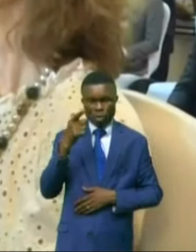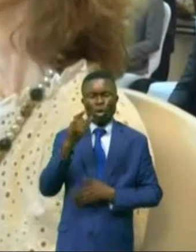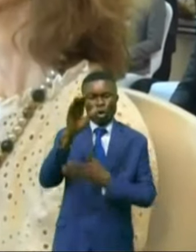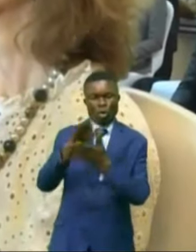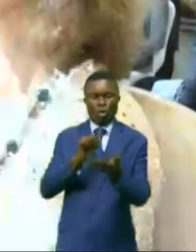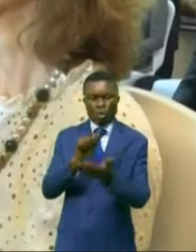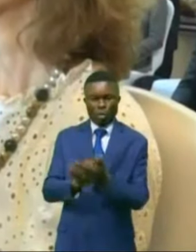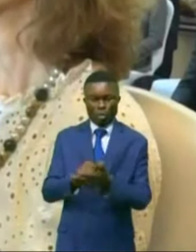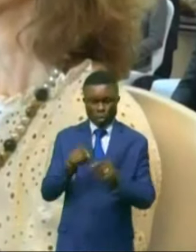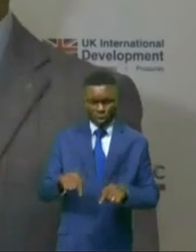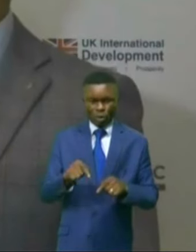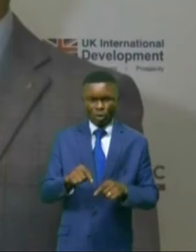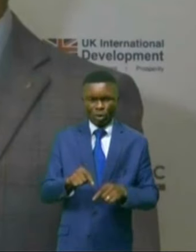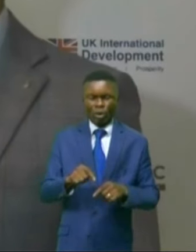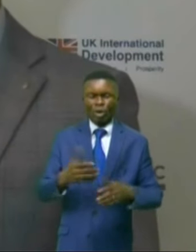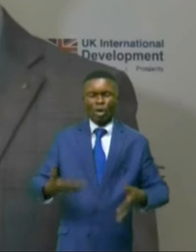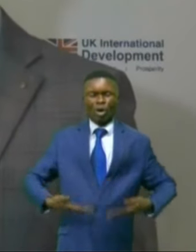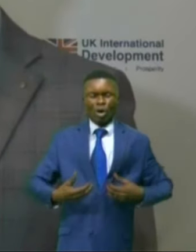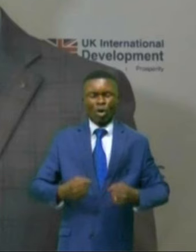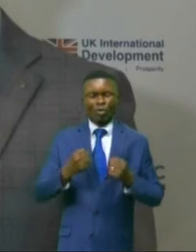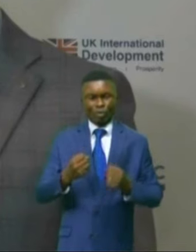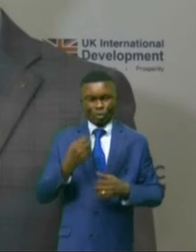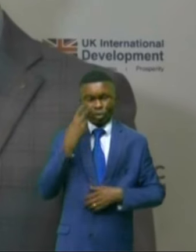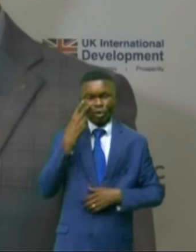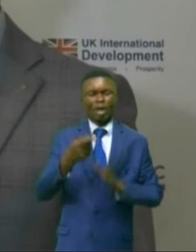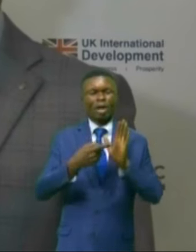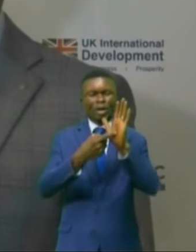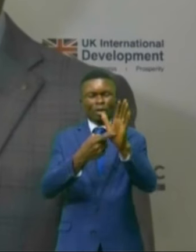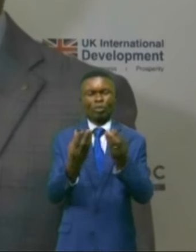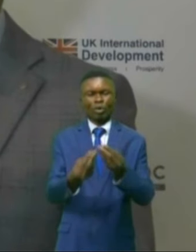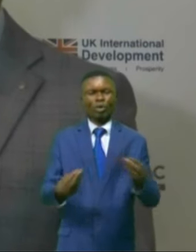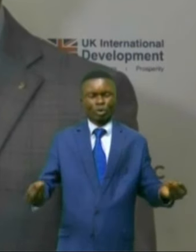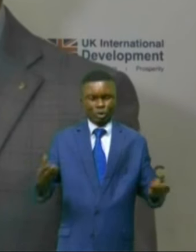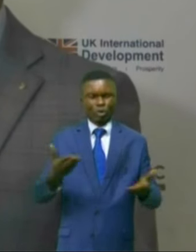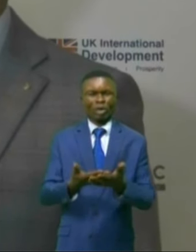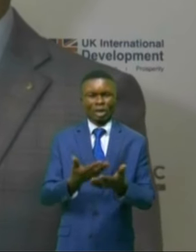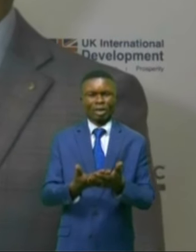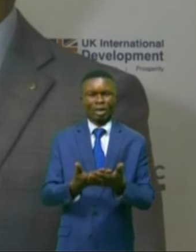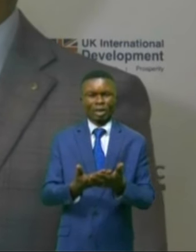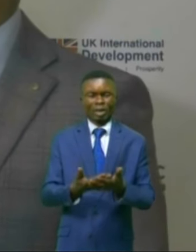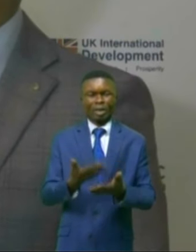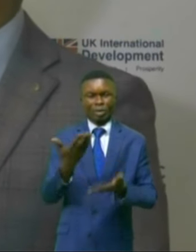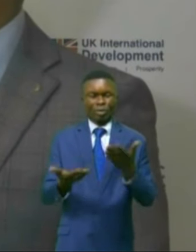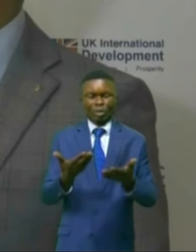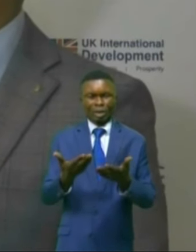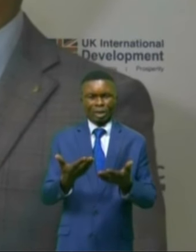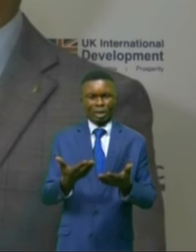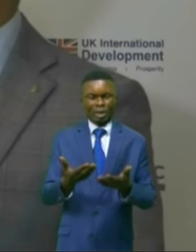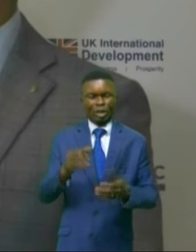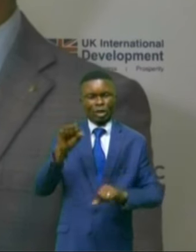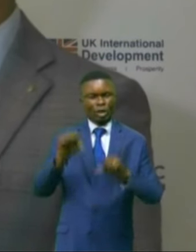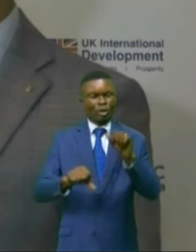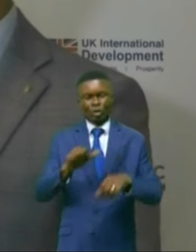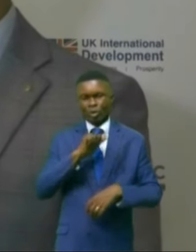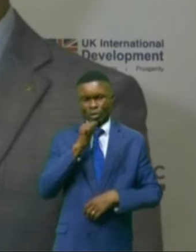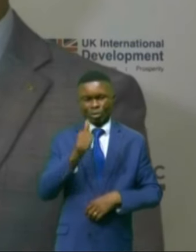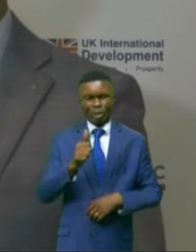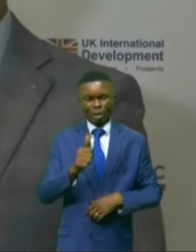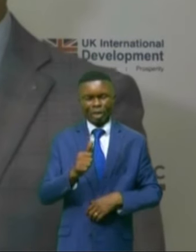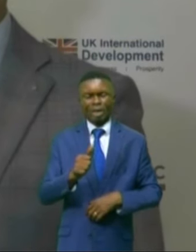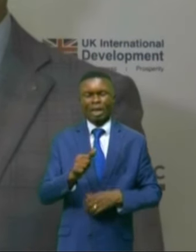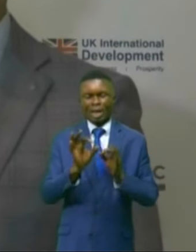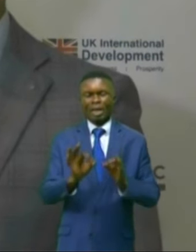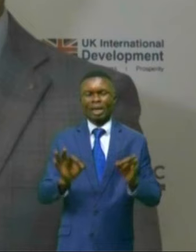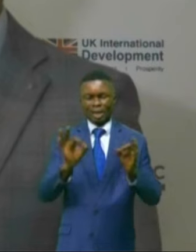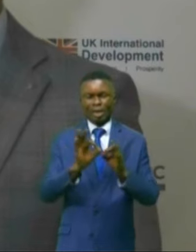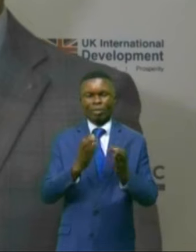Aujourd'hui, nous sommes extrêmement honorés de pouvoir présenter des résultats qui sont, je pense, à plus d'un égard très importants,